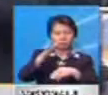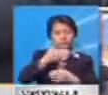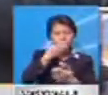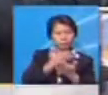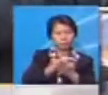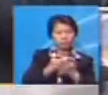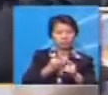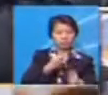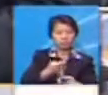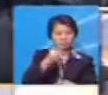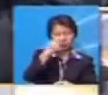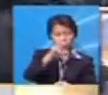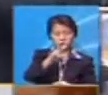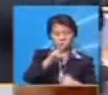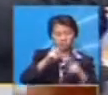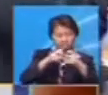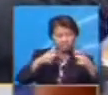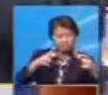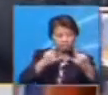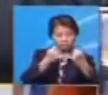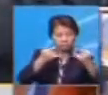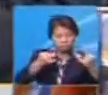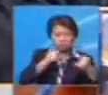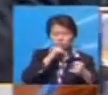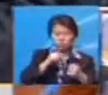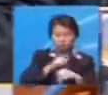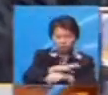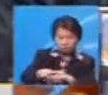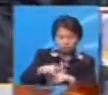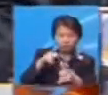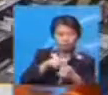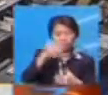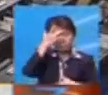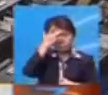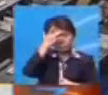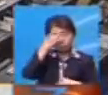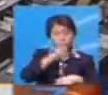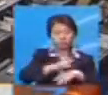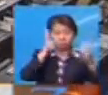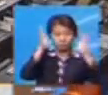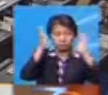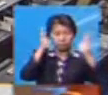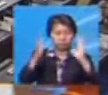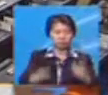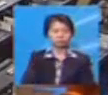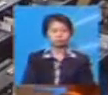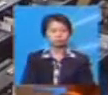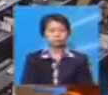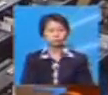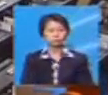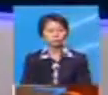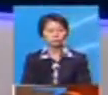berkesan kepada dua serotype denggi yang tidak dikesan kepada pesakit di negara ini.